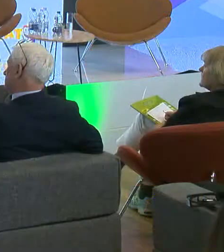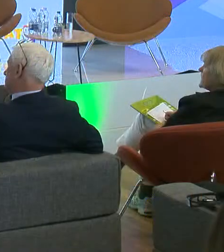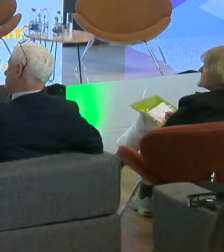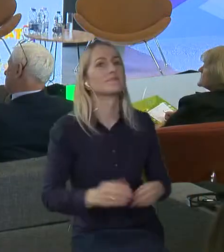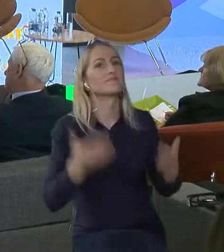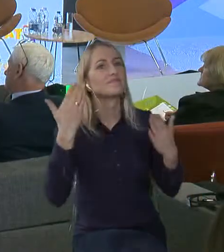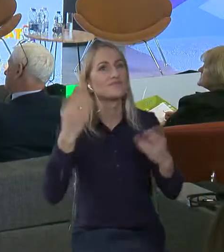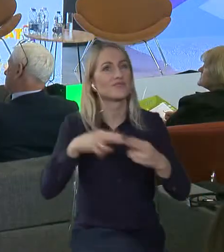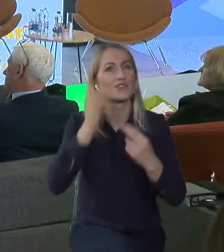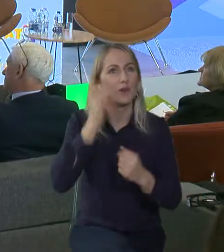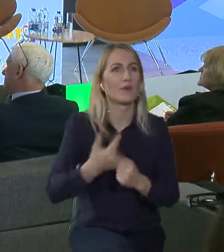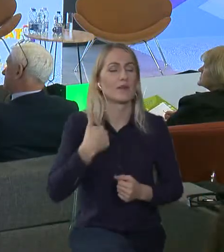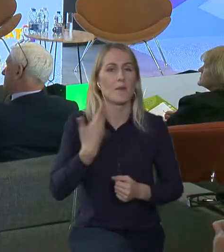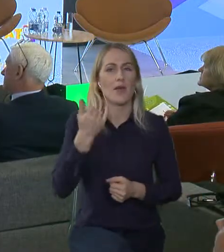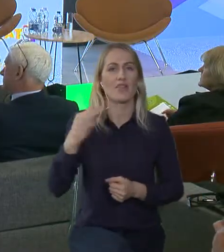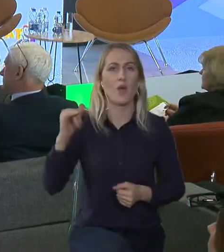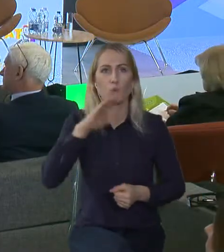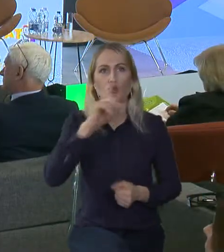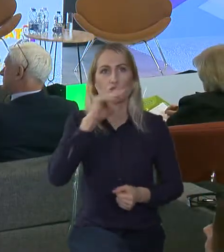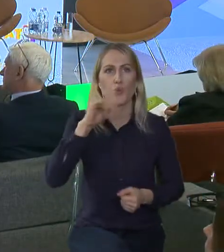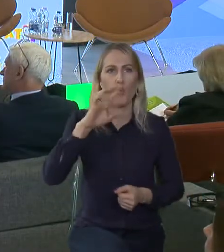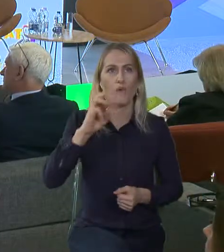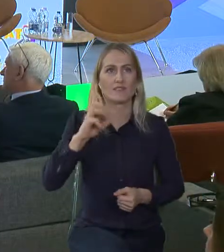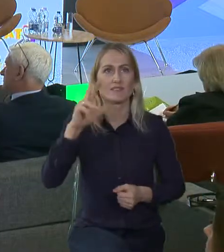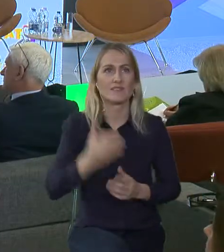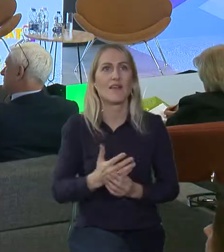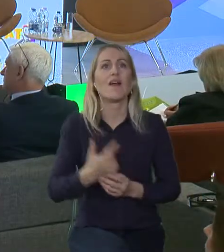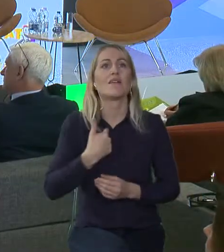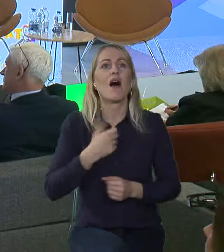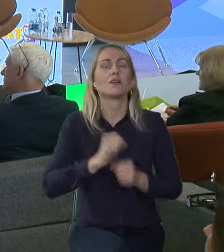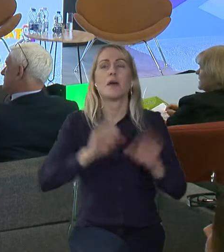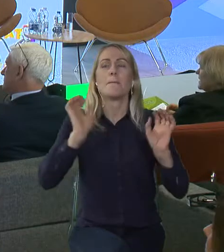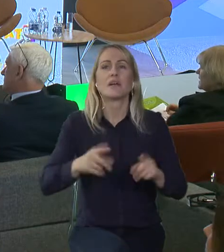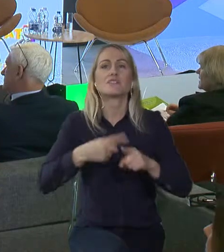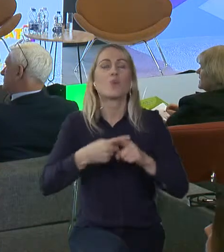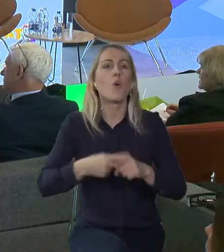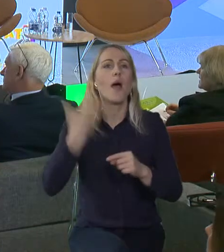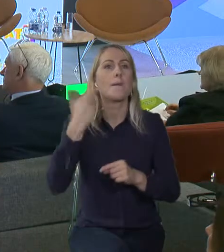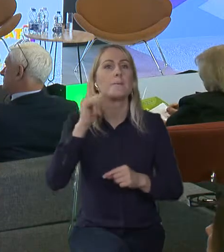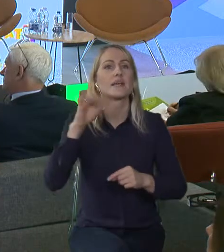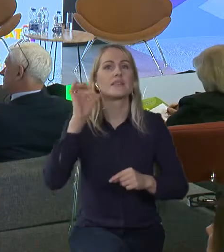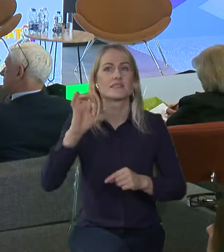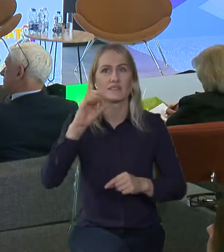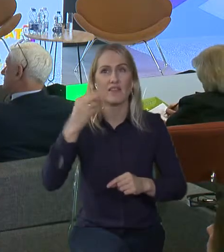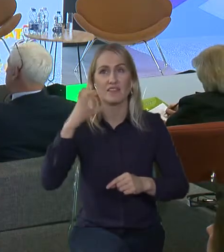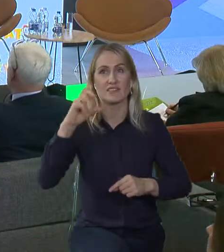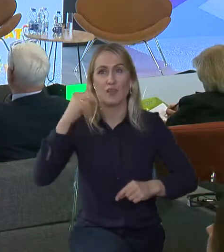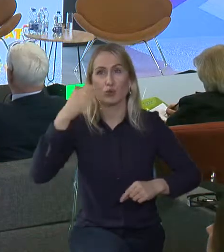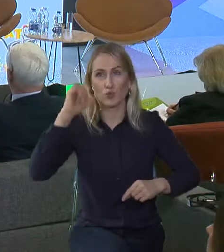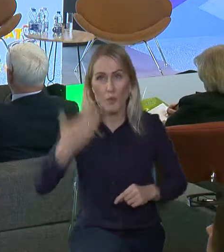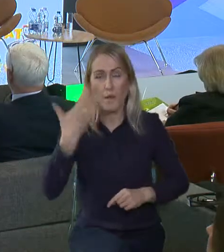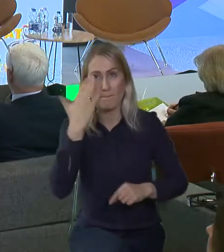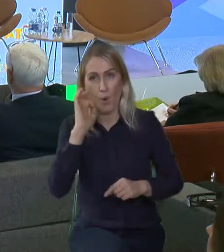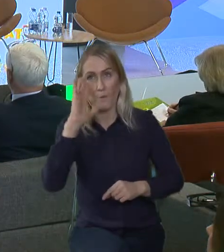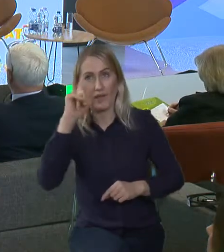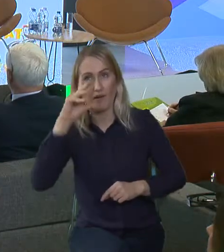Dzień dobry, nazywam się Mateusz Szurowski, jestem prezesem spółki Empis Sensu Mobile. Firma